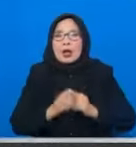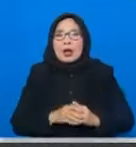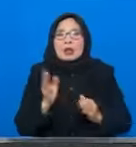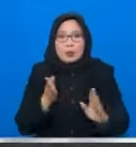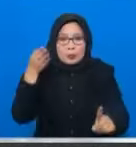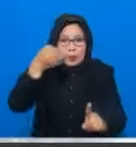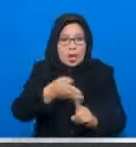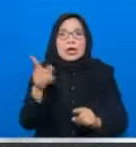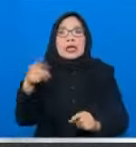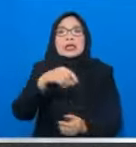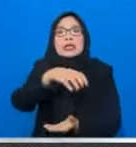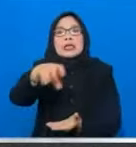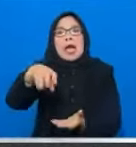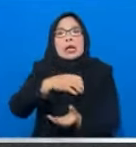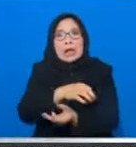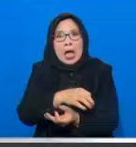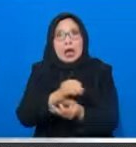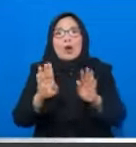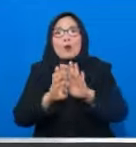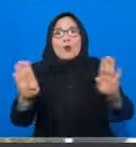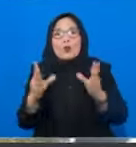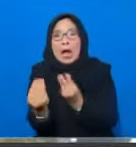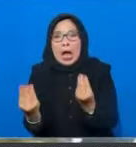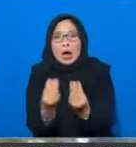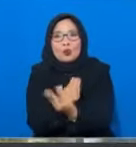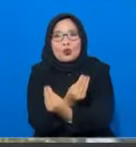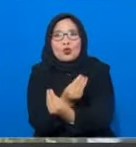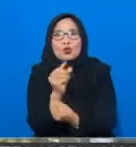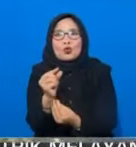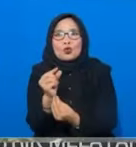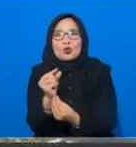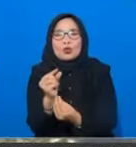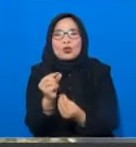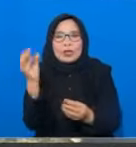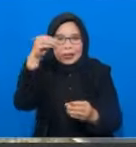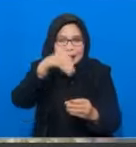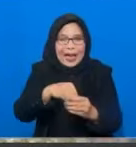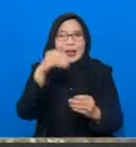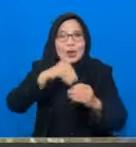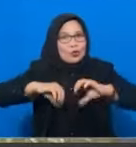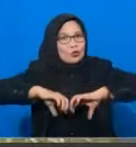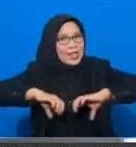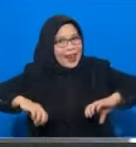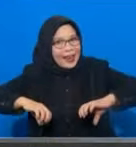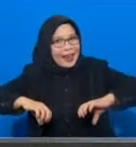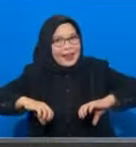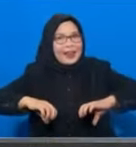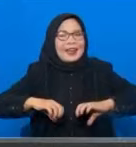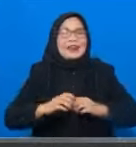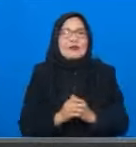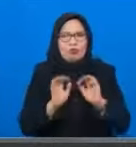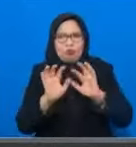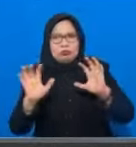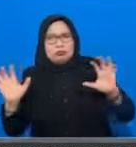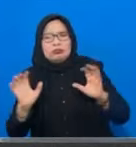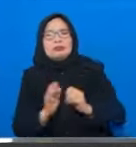daerah. Ia memang membuka kebunnya untuk penikmat durian yang ingin mencicipi durian langsung dari pohonnya.